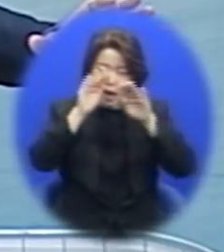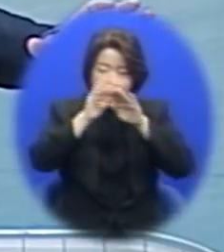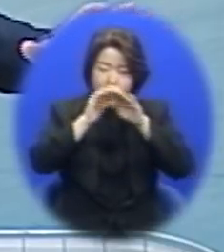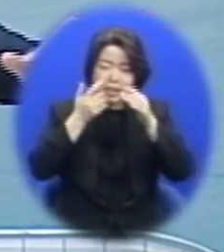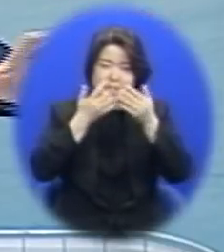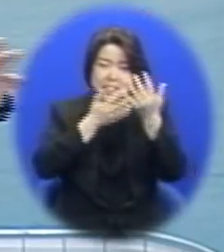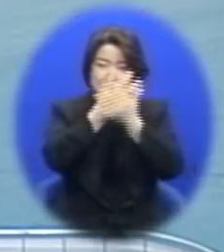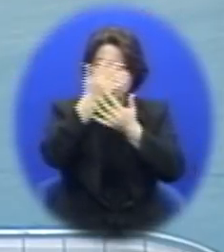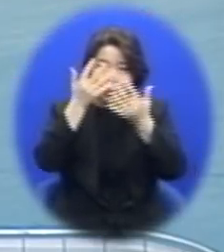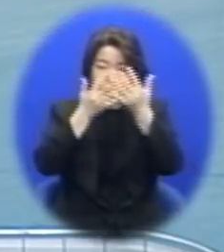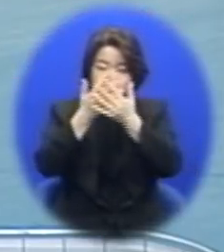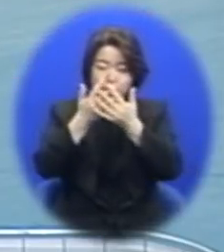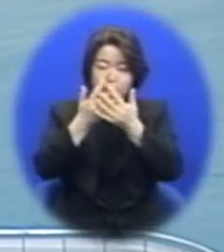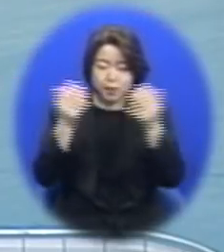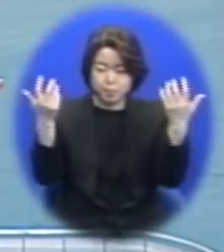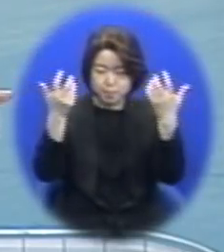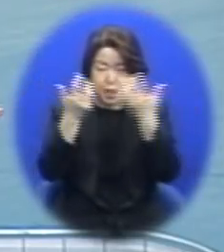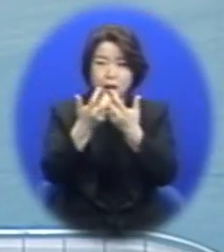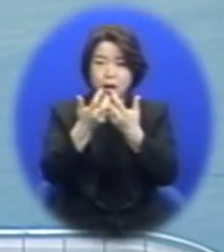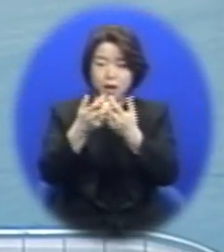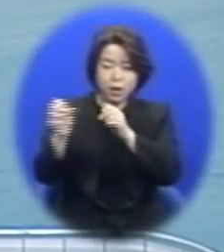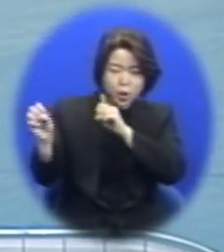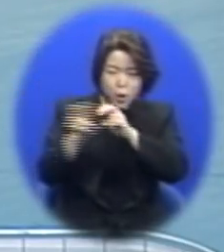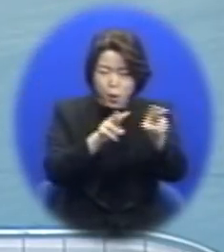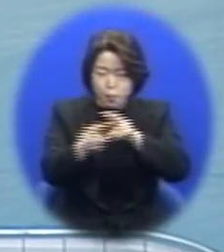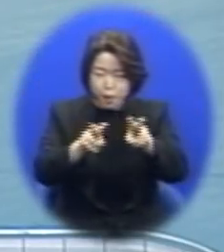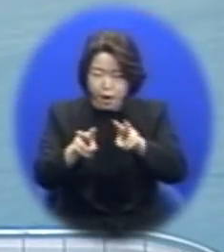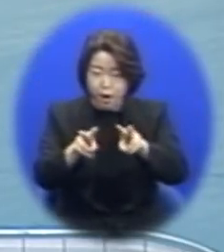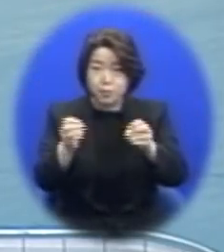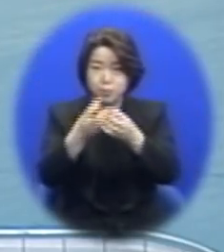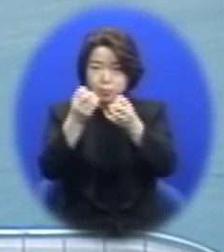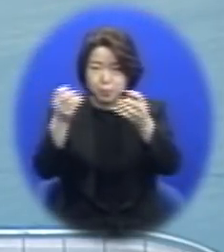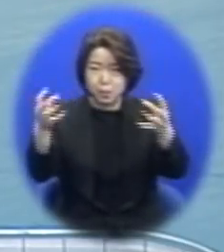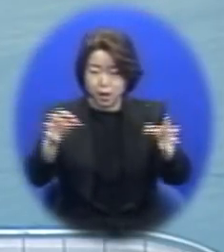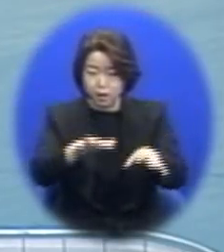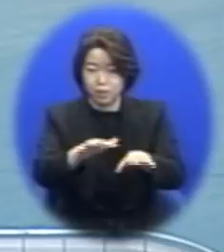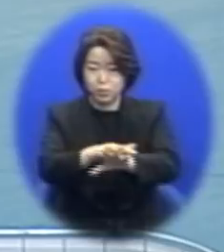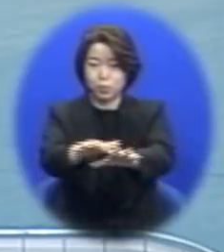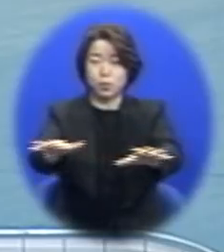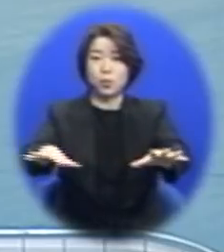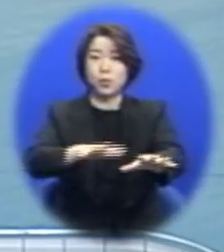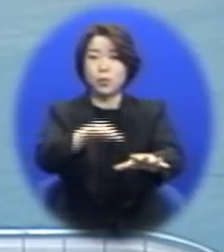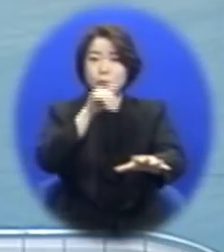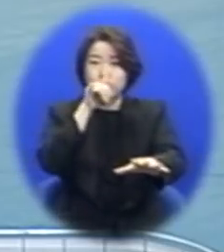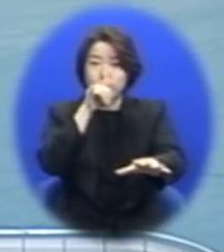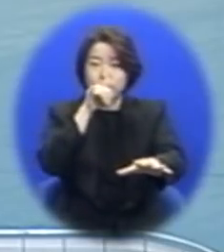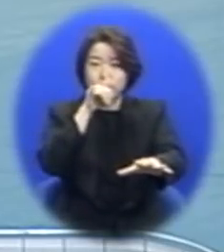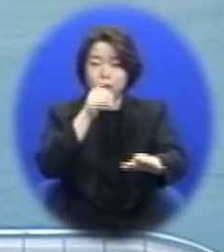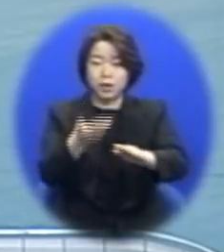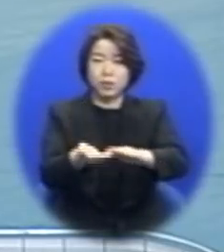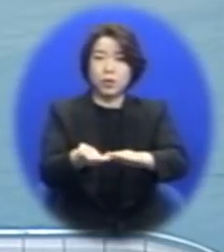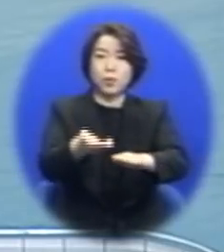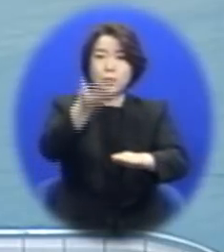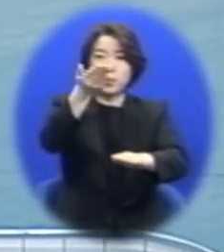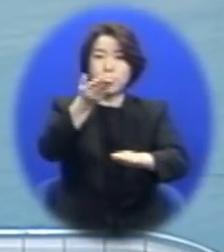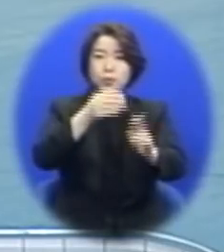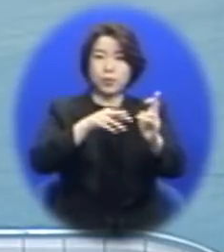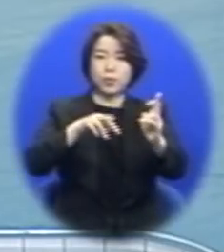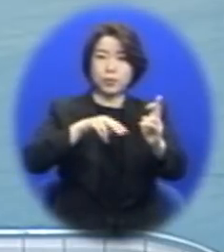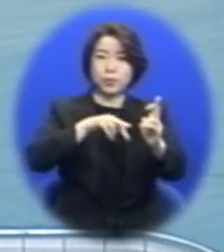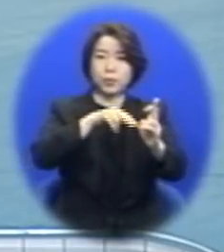끼어서 천둥 번개가 치는 그런 상황이었다는 거예요. 구름 위로 올라간